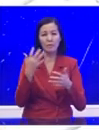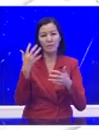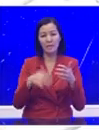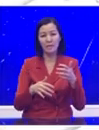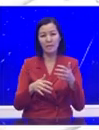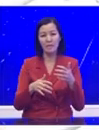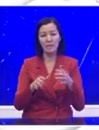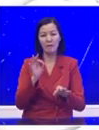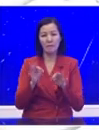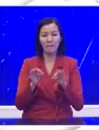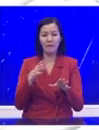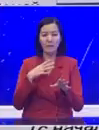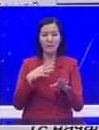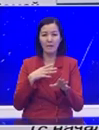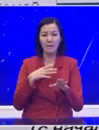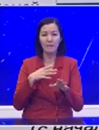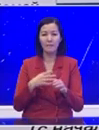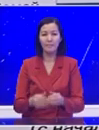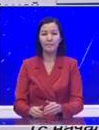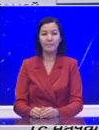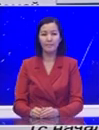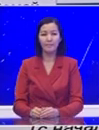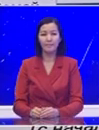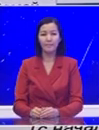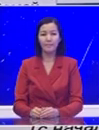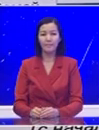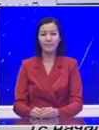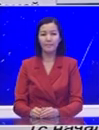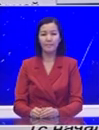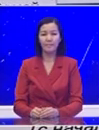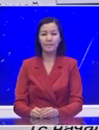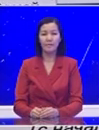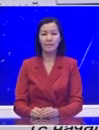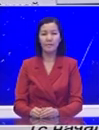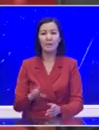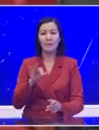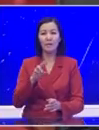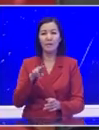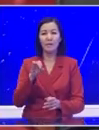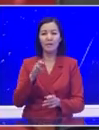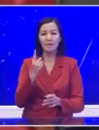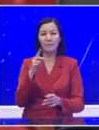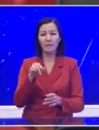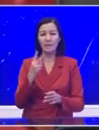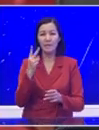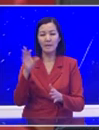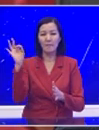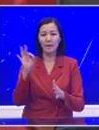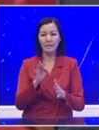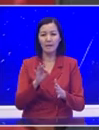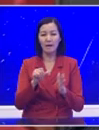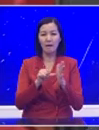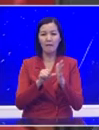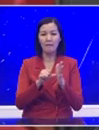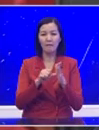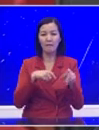көрсеткіш көрсетіп отыр. Әйтсе де, индекс цен имеет небольшой рост, Индекс бағасы 1-2% өскен, яғни 6 түрлі